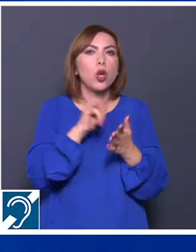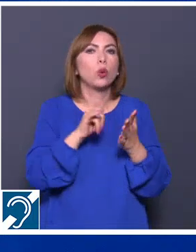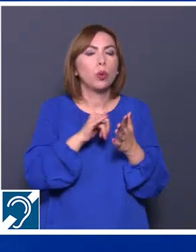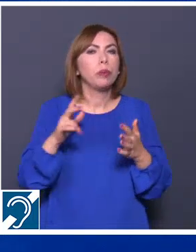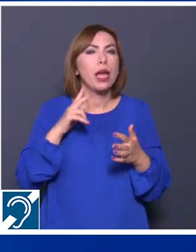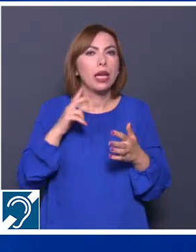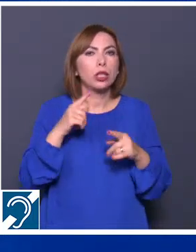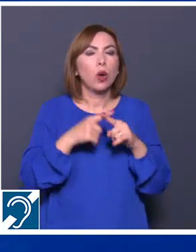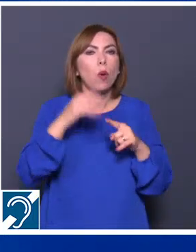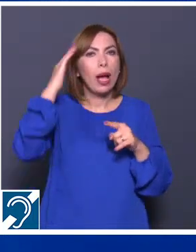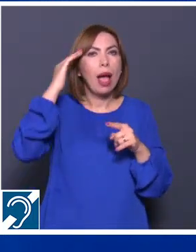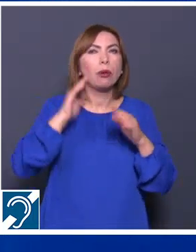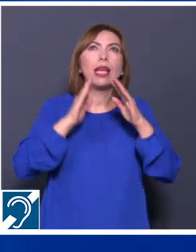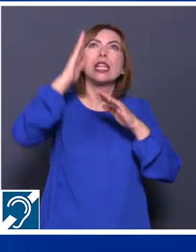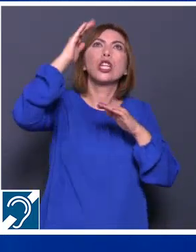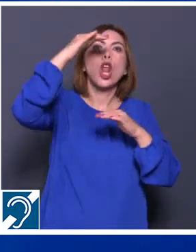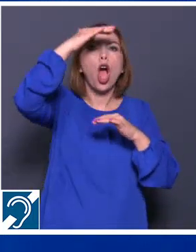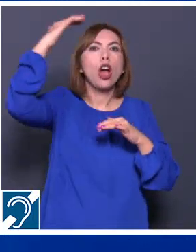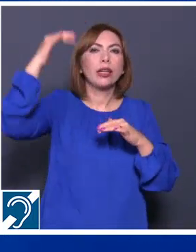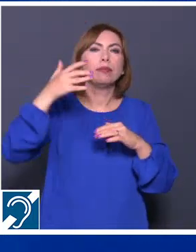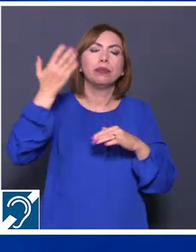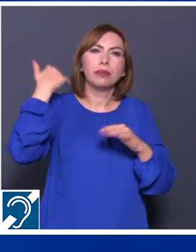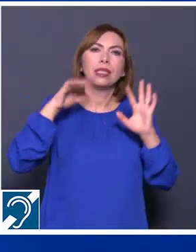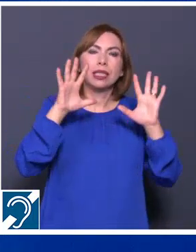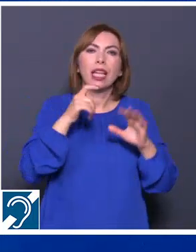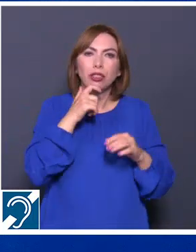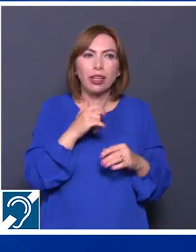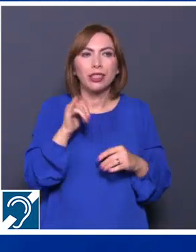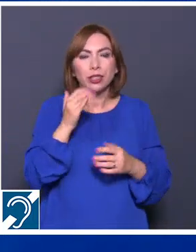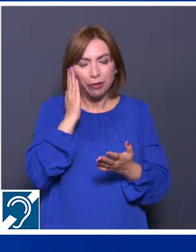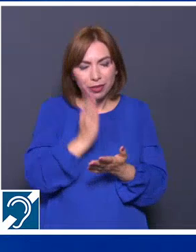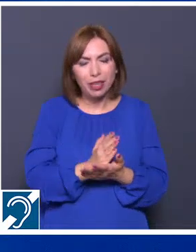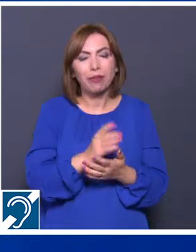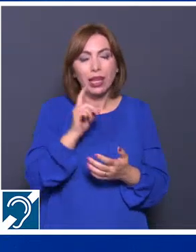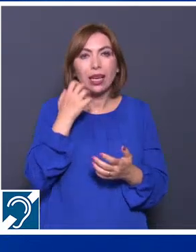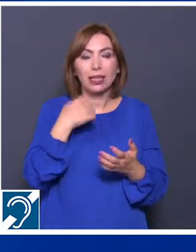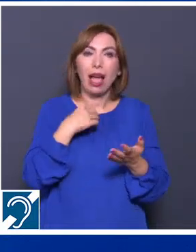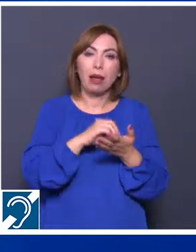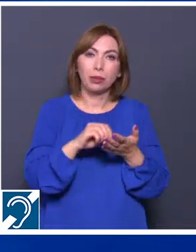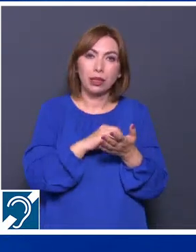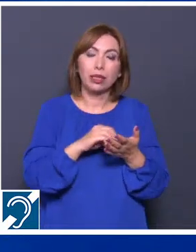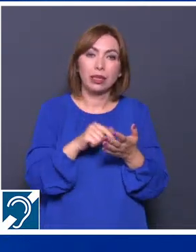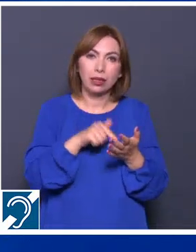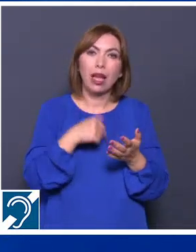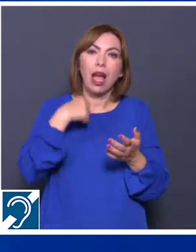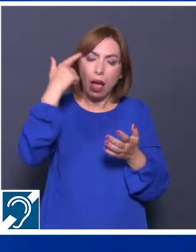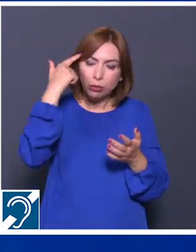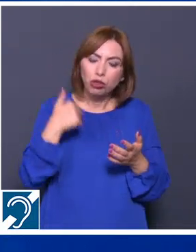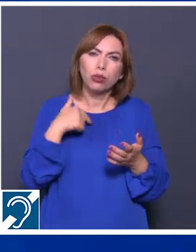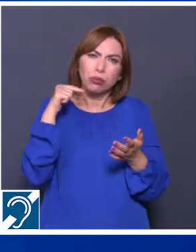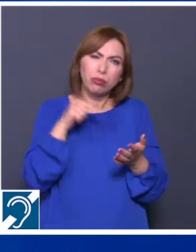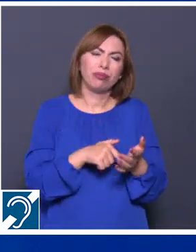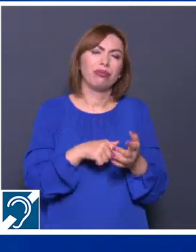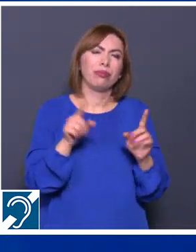este Cu capul în nori, de acum 10 ani. Eu, în momentul care și am pe scris, bună dreptate. În momentul în care am scris piesa aia, am știut că aia va fi